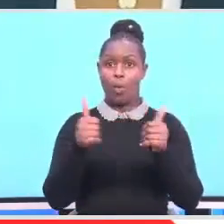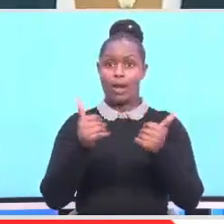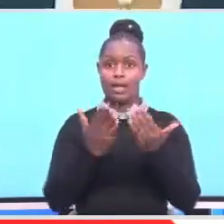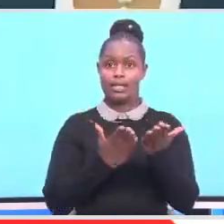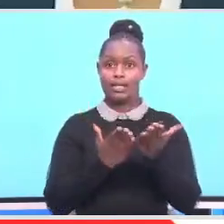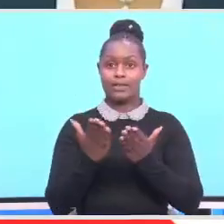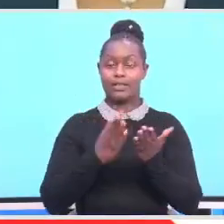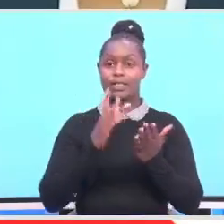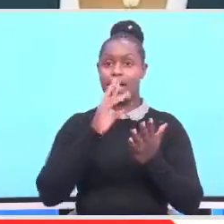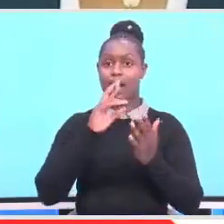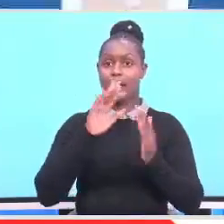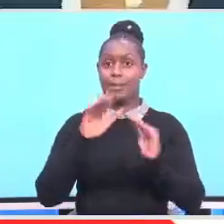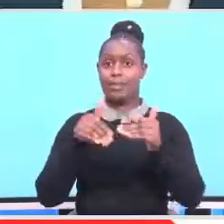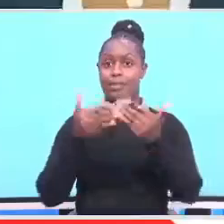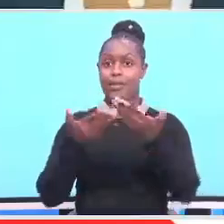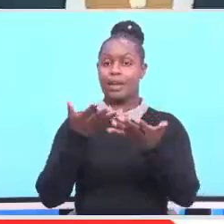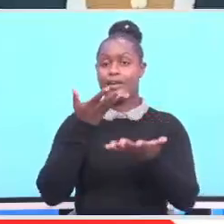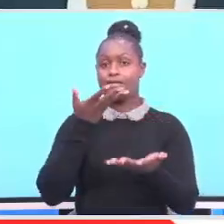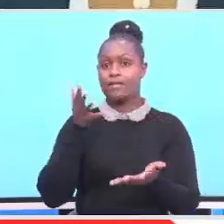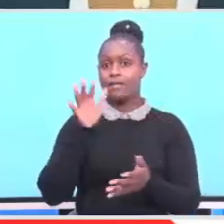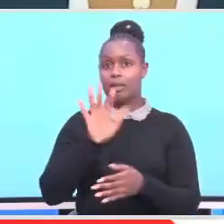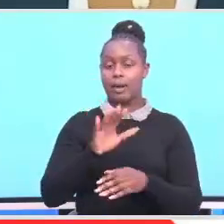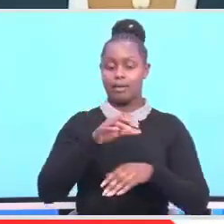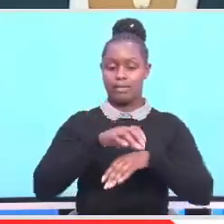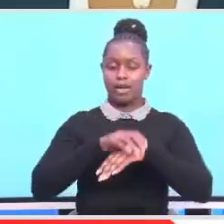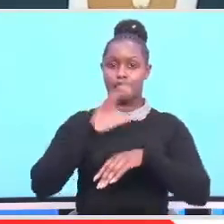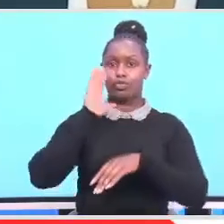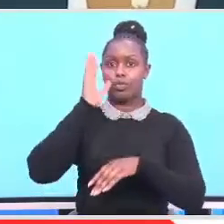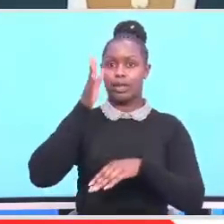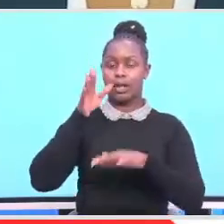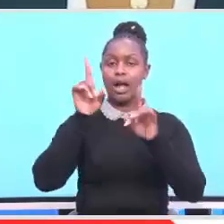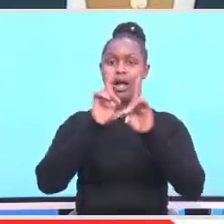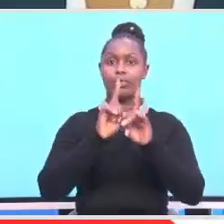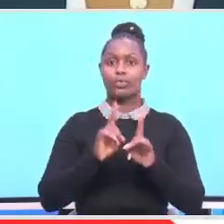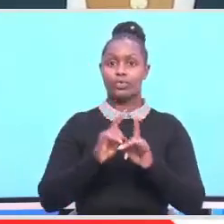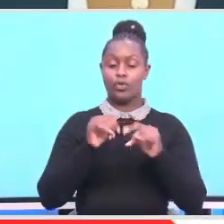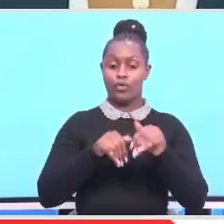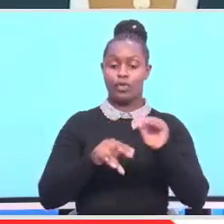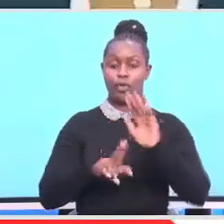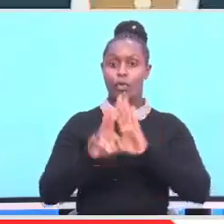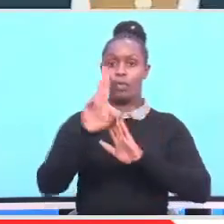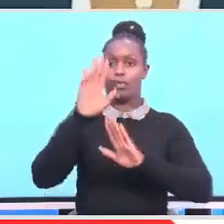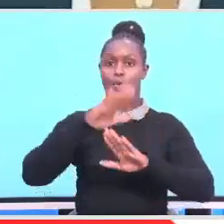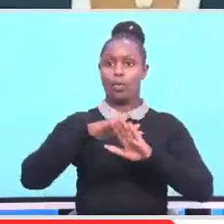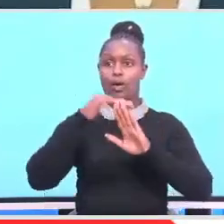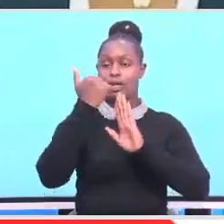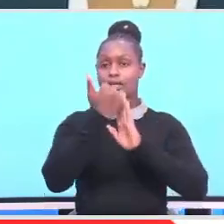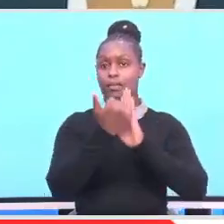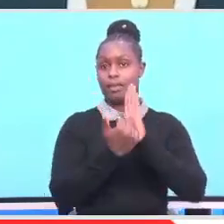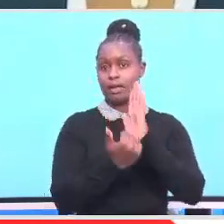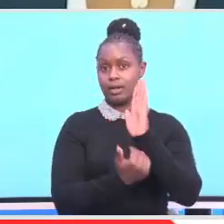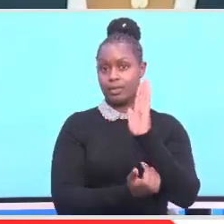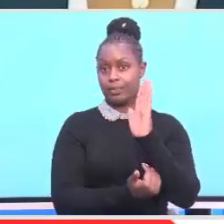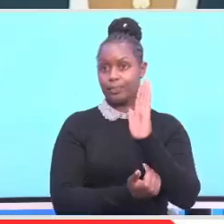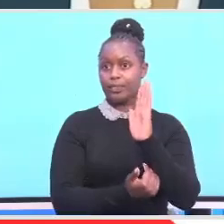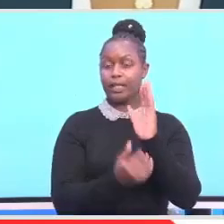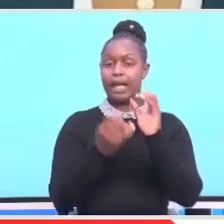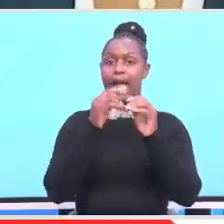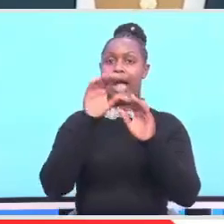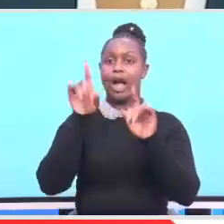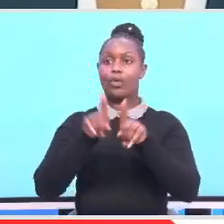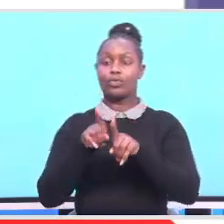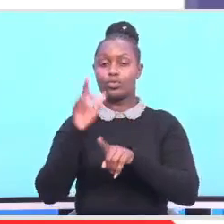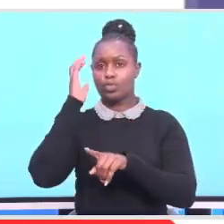provided. They give feedback in real time, and the investors in the program only get their money back if performance